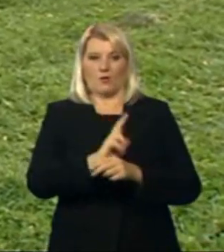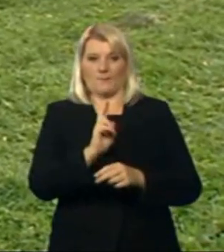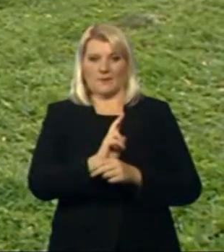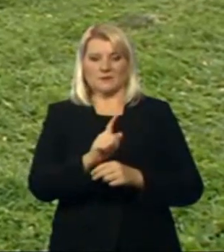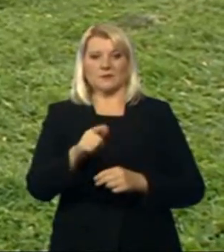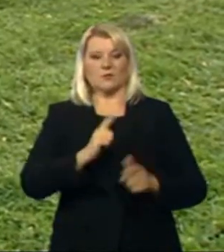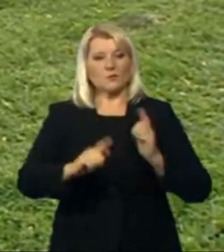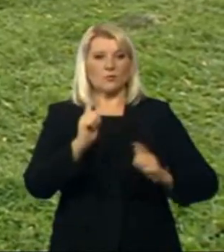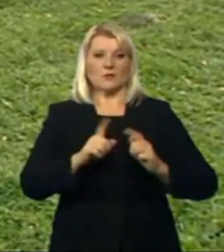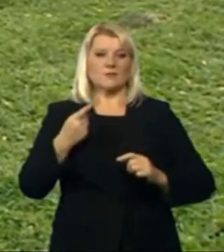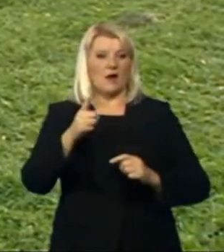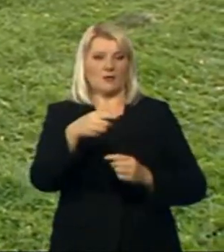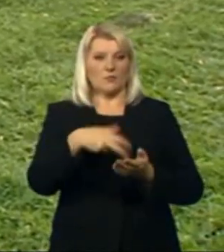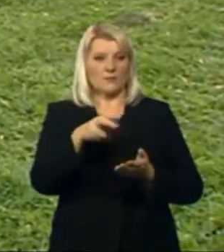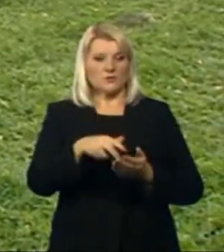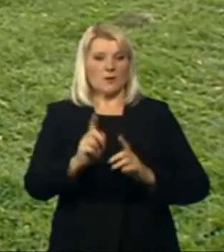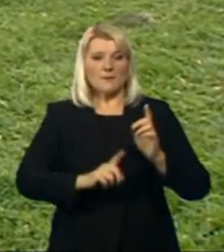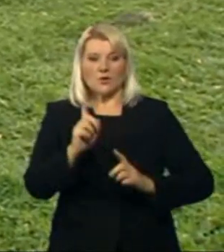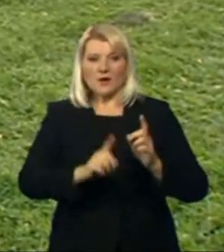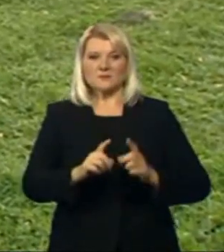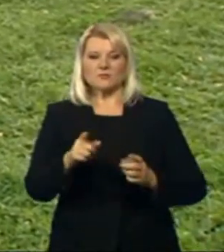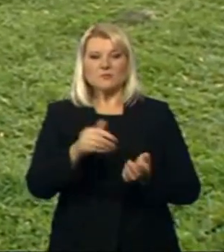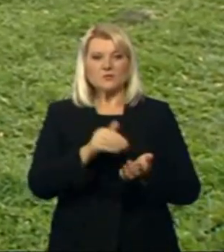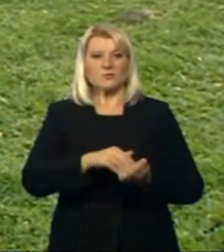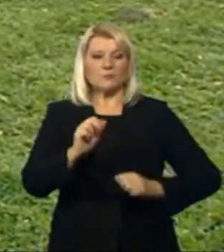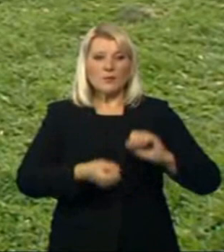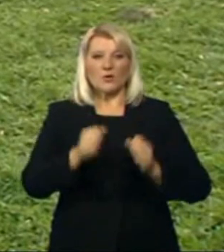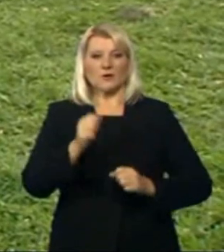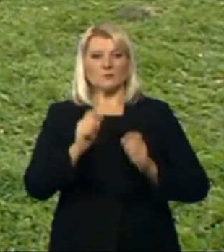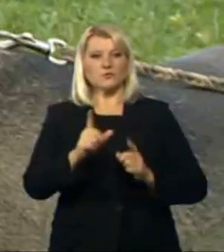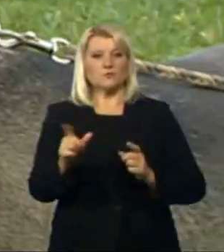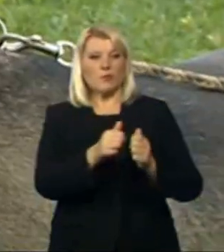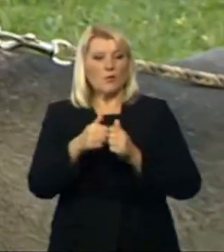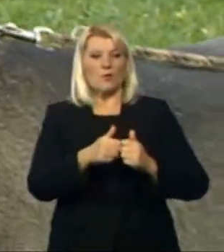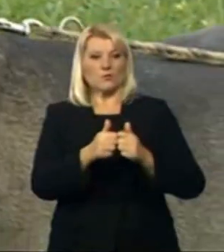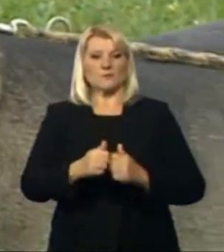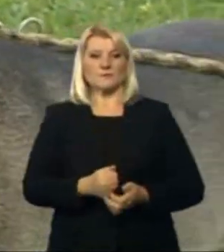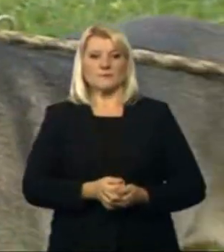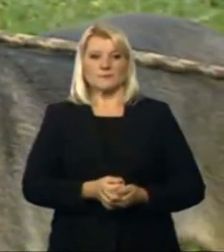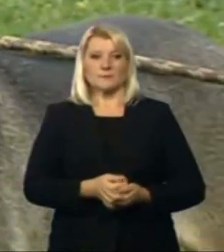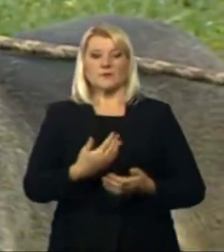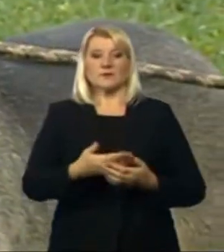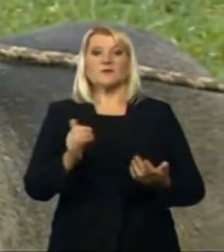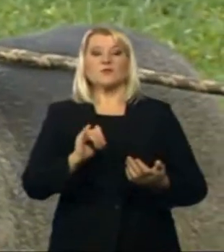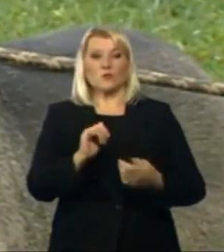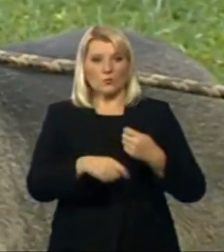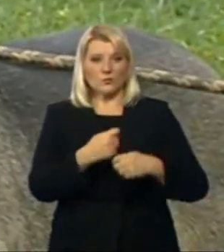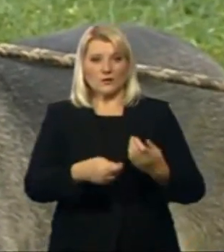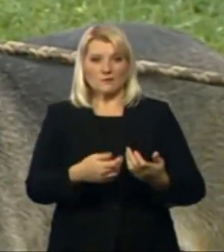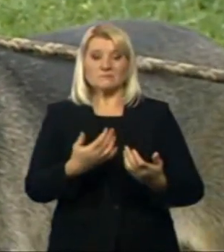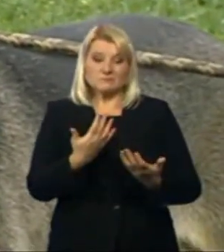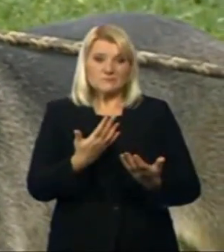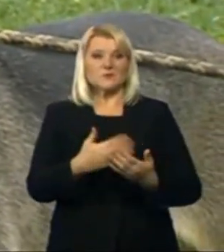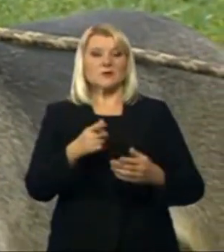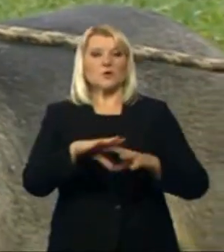pozor, miluje dlouhý procházky, chce to pohyb a zkrátka s ním komunikovat. No a kdo to může zařídit?